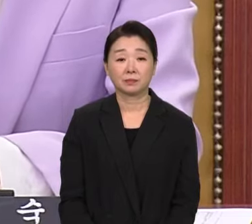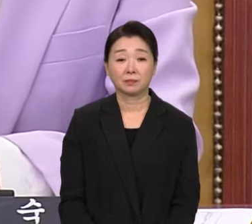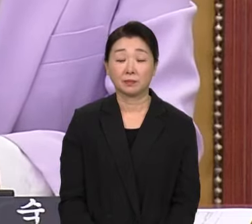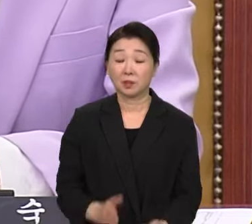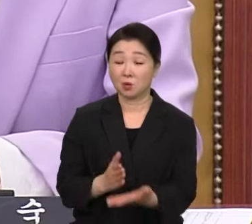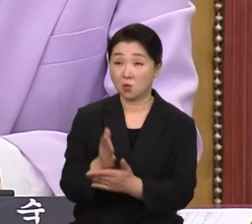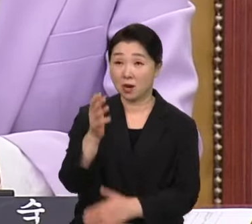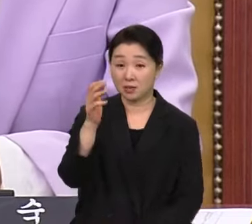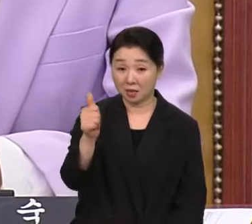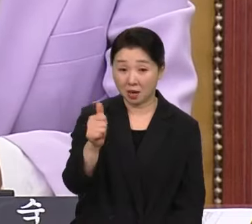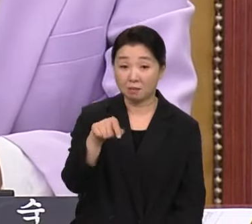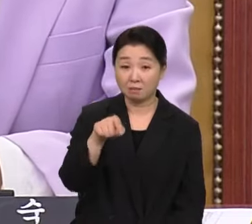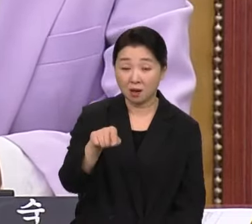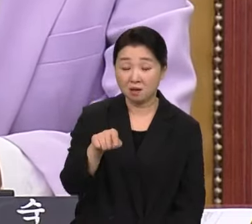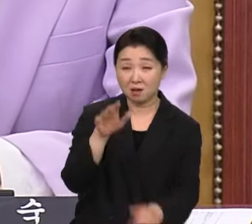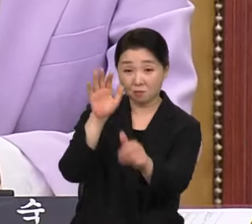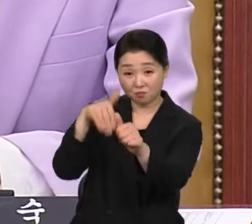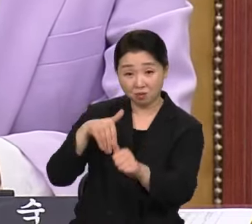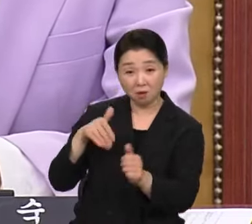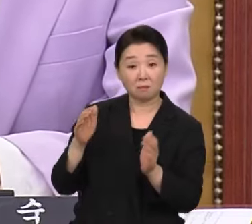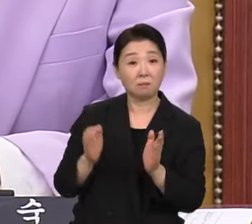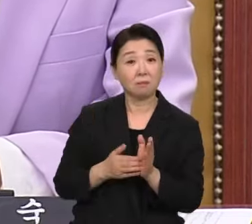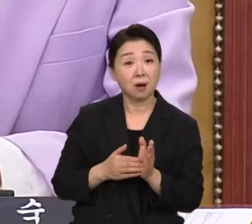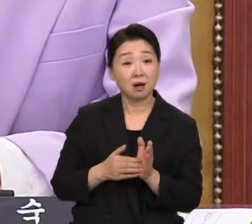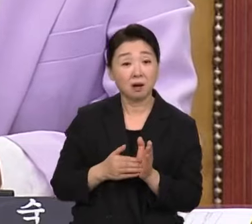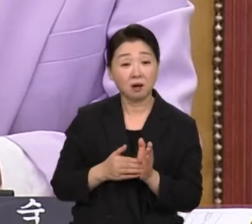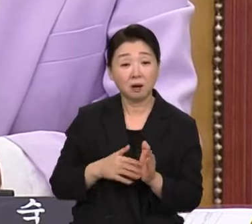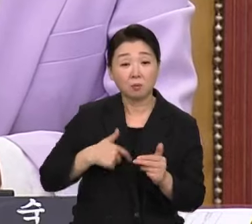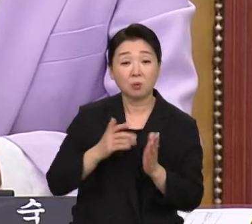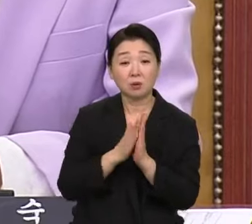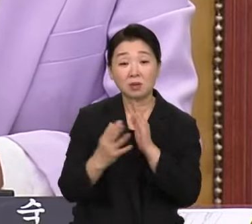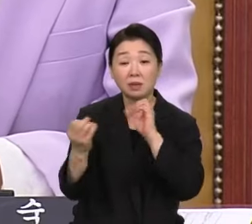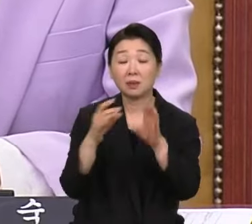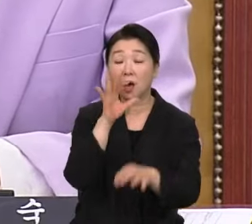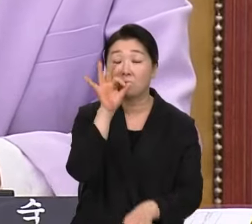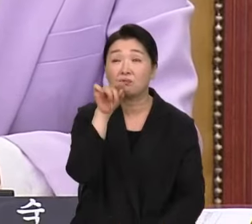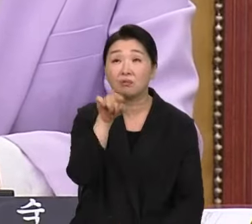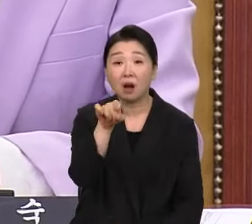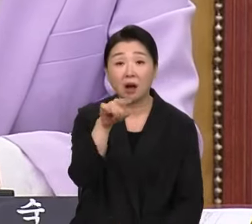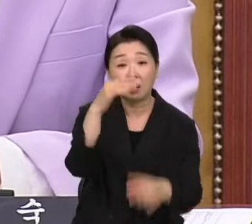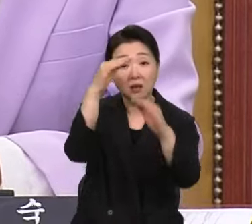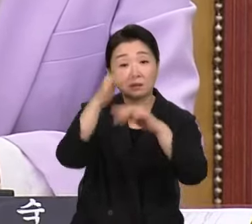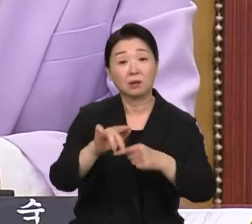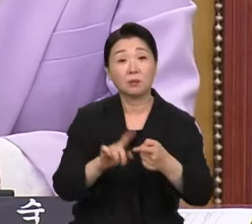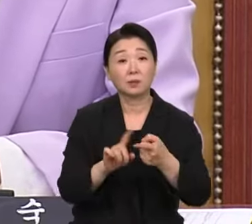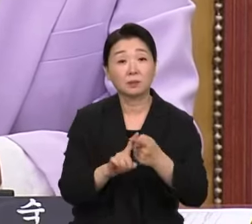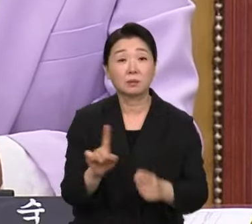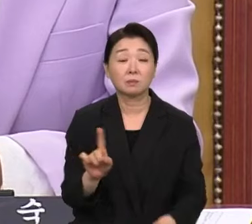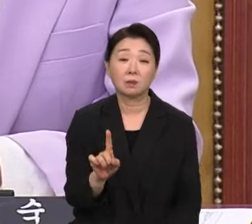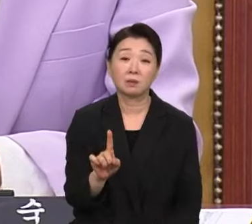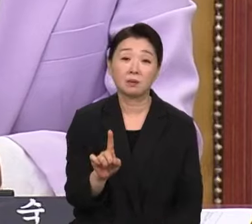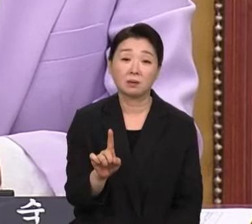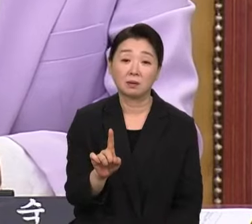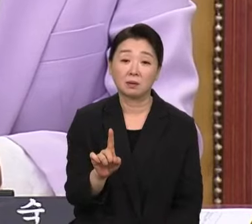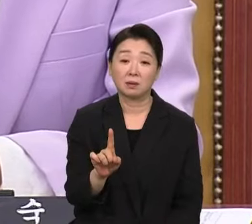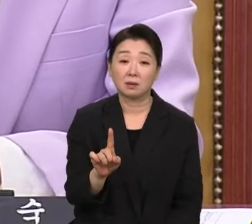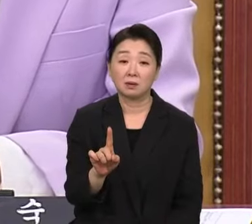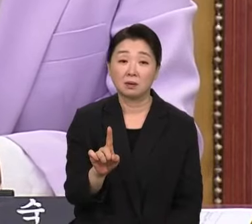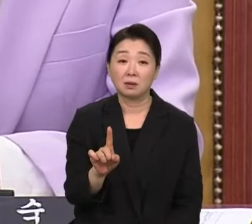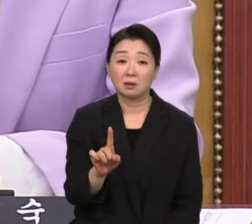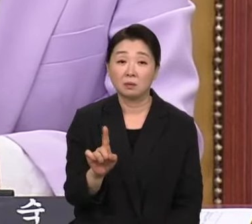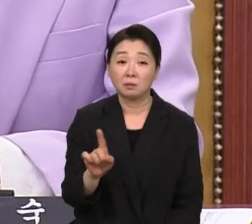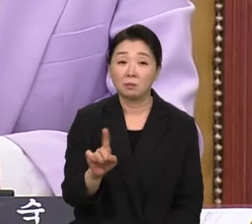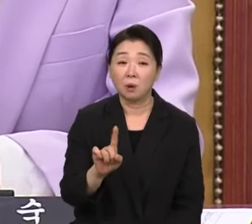과장급까지 여기 그 불려 나와서 본인들이 답변할 수 없는 사안들에 대해서도 거의 정말